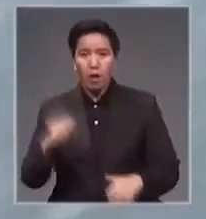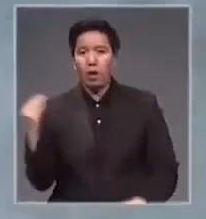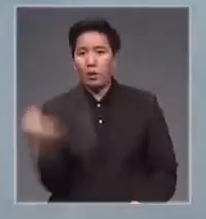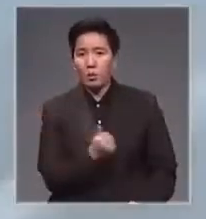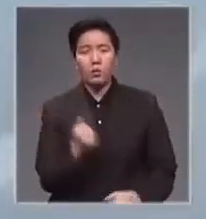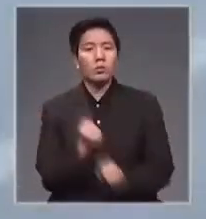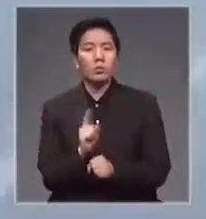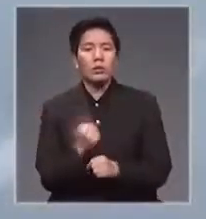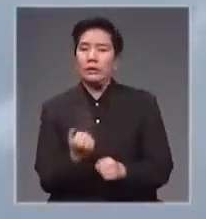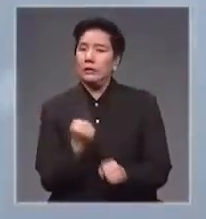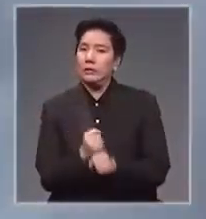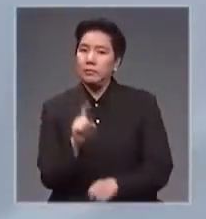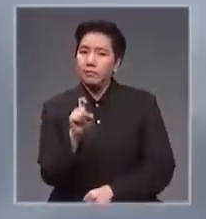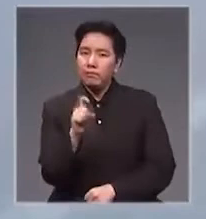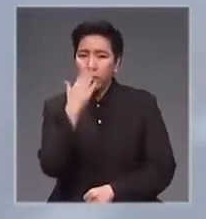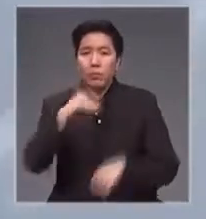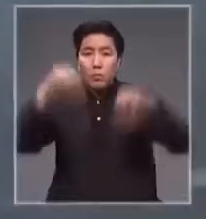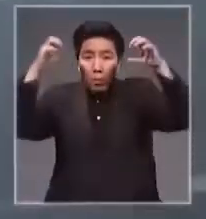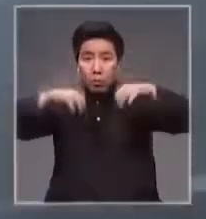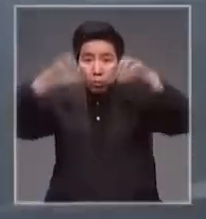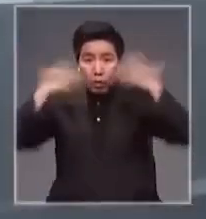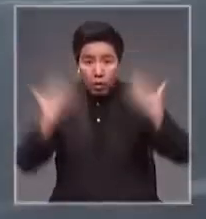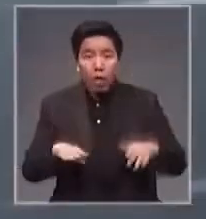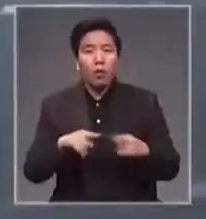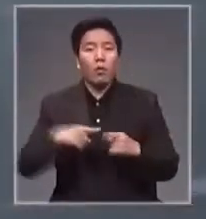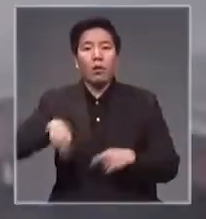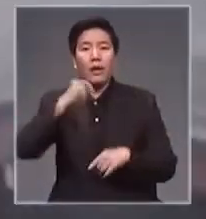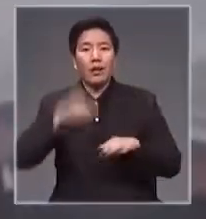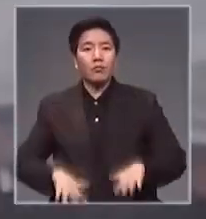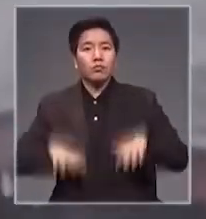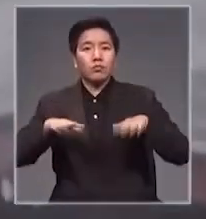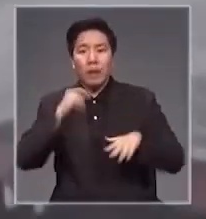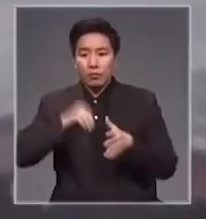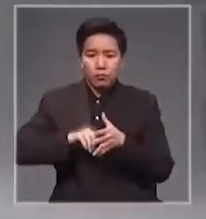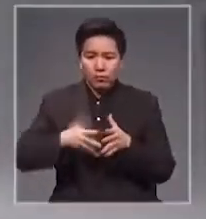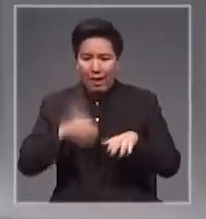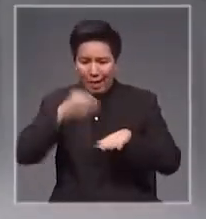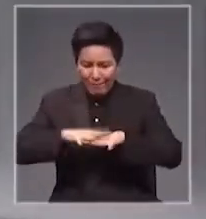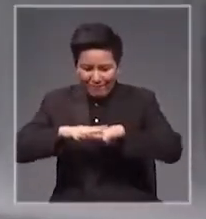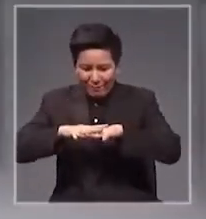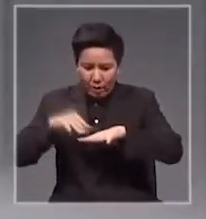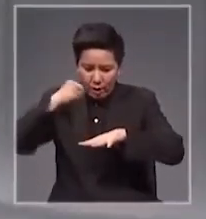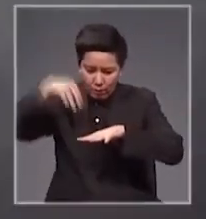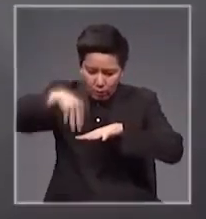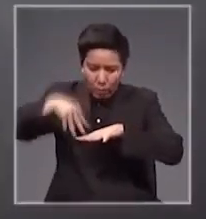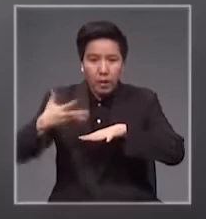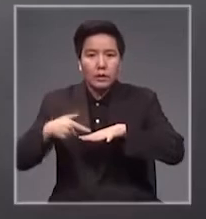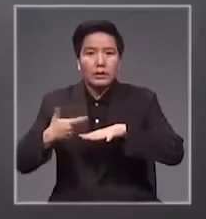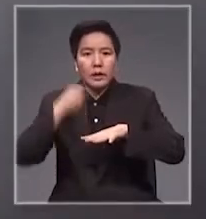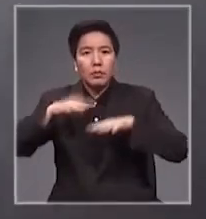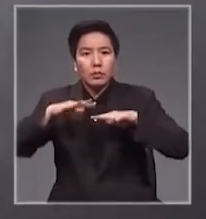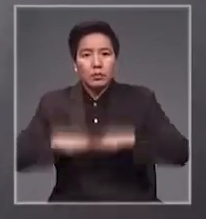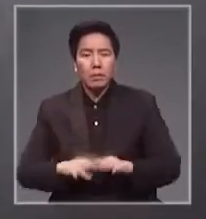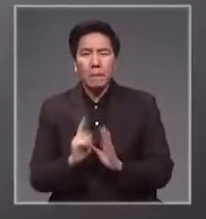เป็นไปไม่ได้นะครับพอฝนตกลงมาแล้วก็ไม่ท่วมไม่ไหลแล้วก็ลดระดับได้ภายในไม่กี่นา